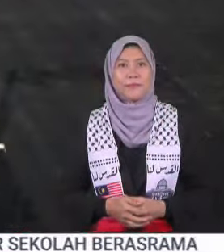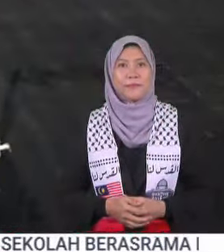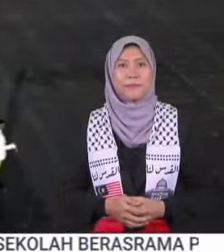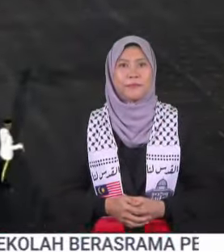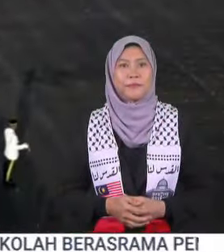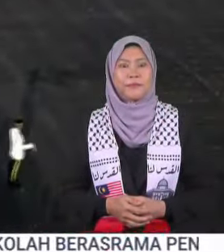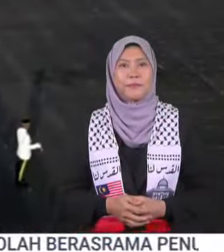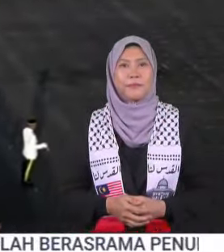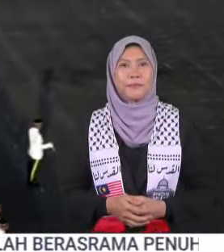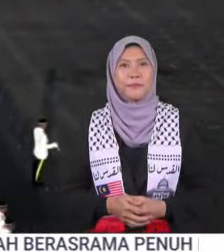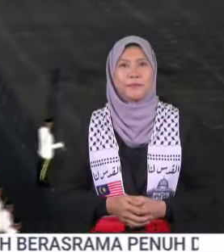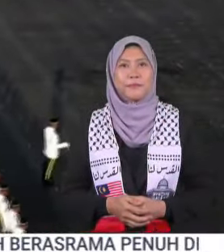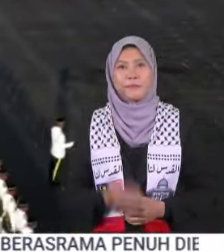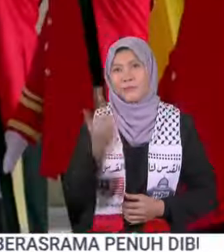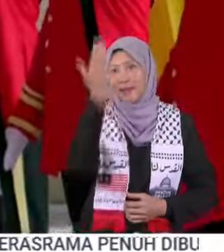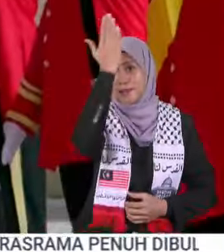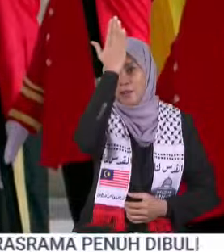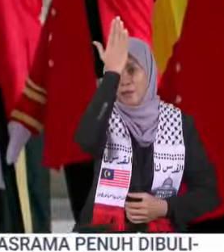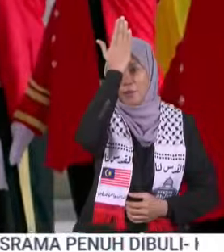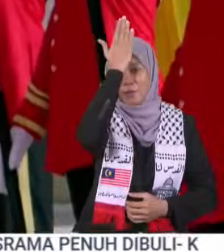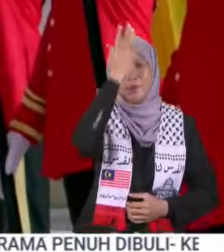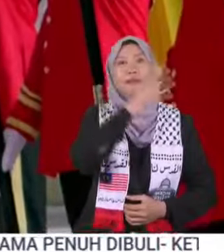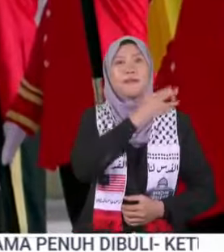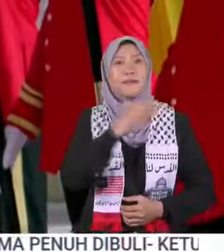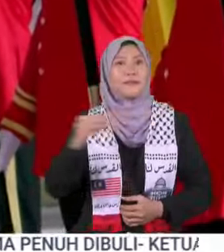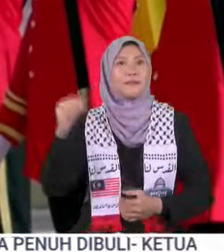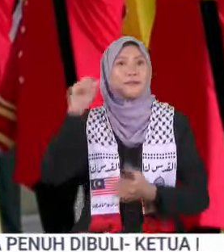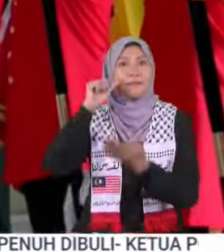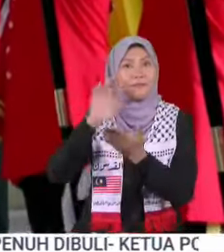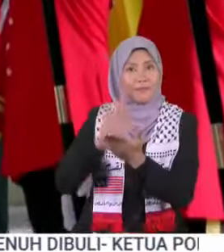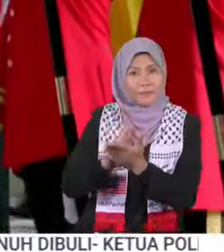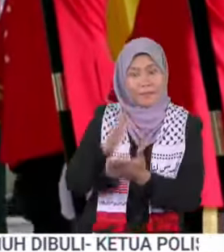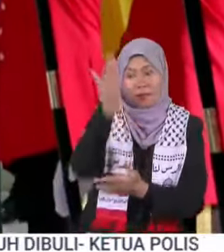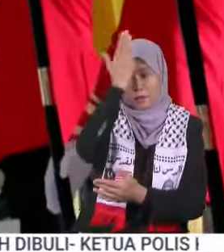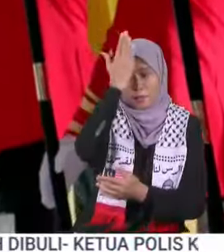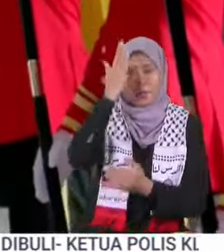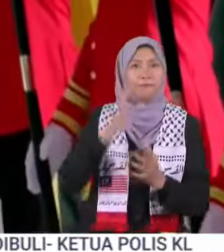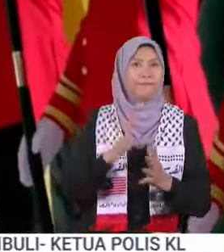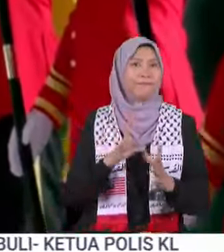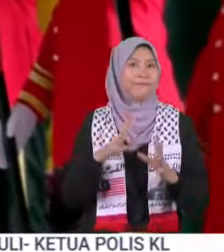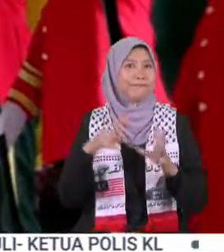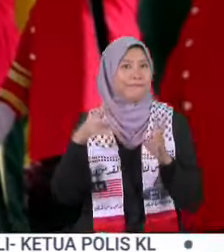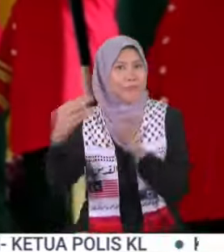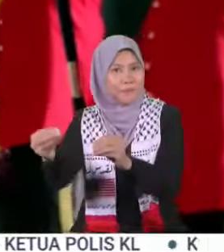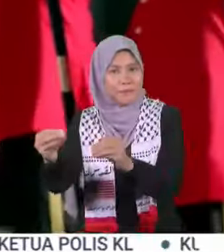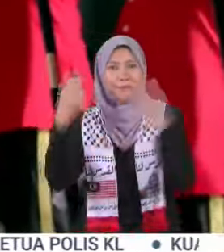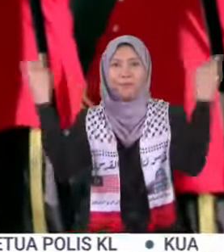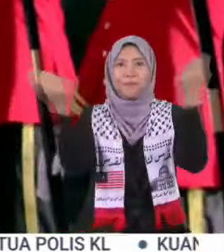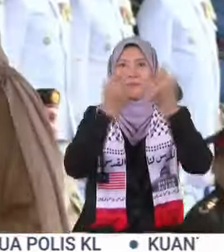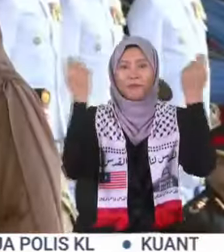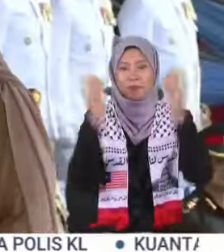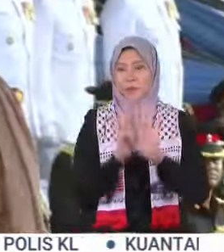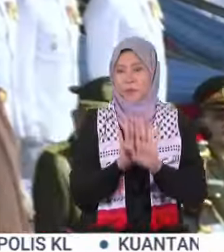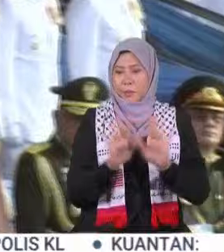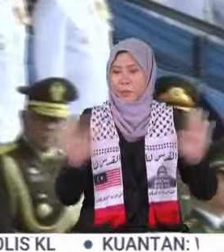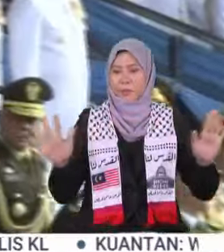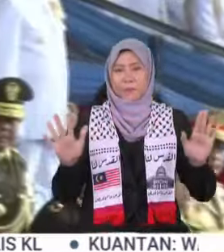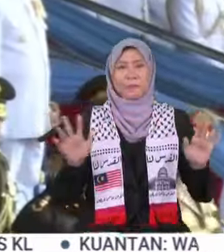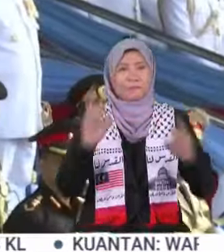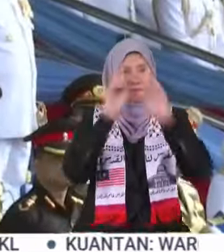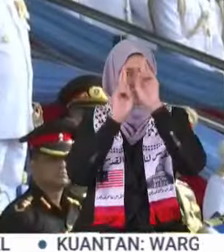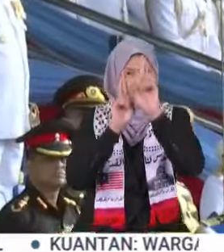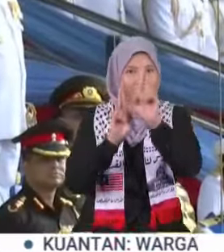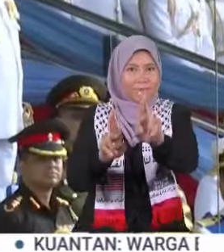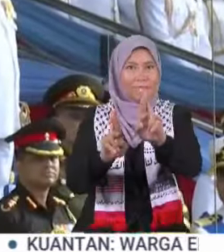nanti S yang dipertuan agong dan Raja Permaisuri agong berkenan berangkat ke istiadat perbarisan menjunjung kasih